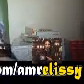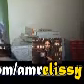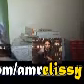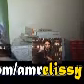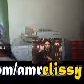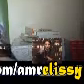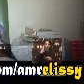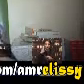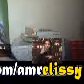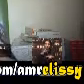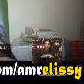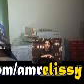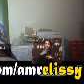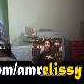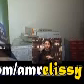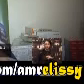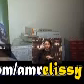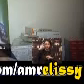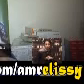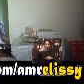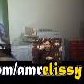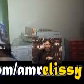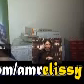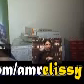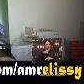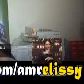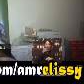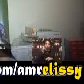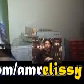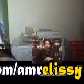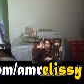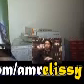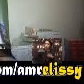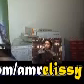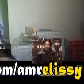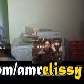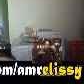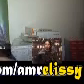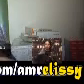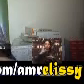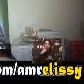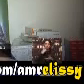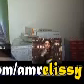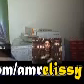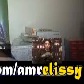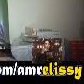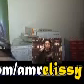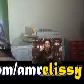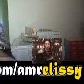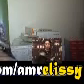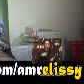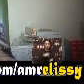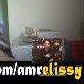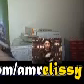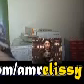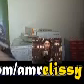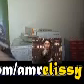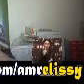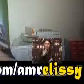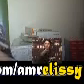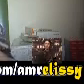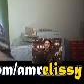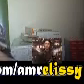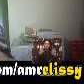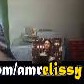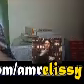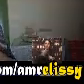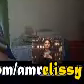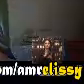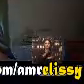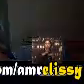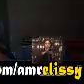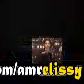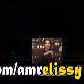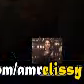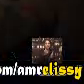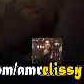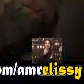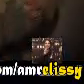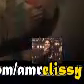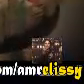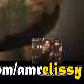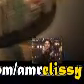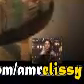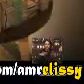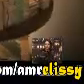شايفين جبناها بالتبرعات، معظمها اغلبها جاي بتبرعات، احنا معظمنا هنا اطباء وصيادله في المشروع، فقدرنا ان احنا نوفر